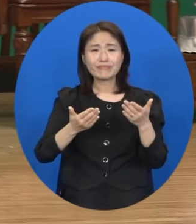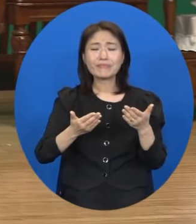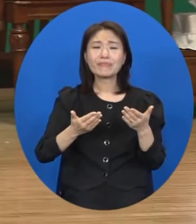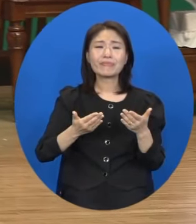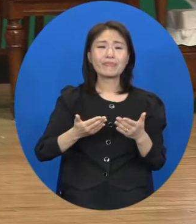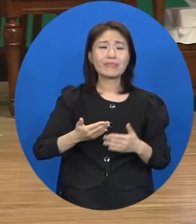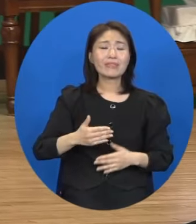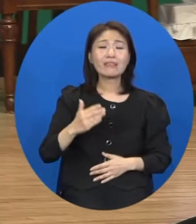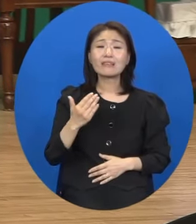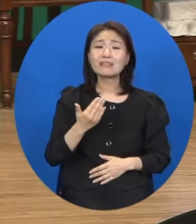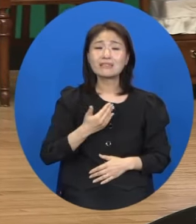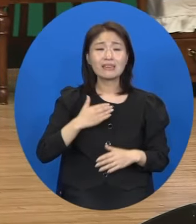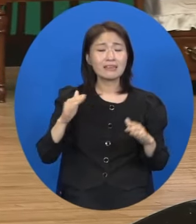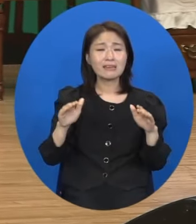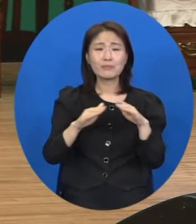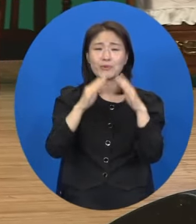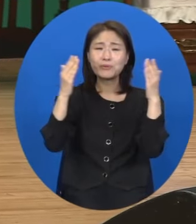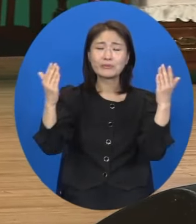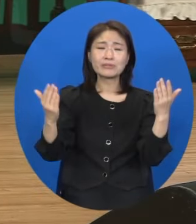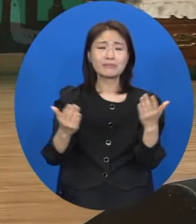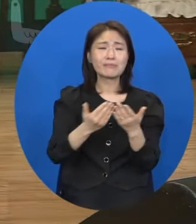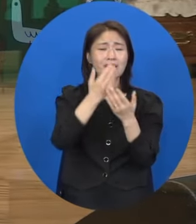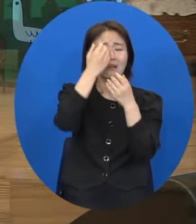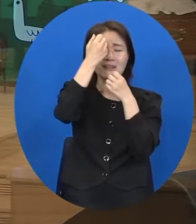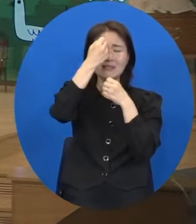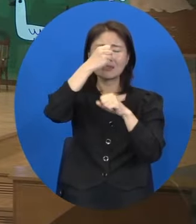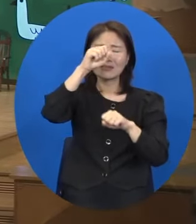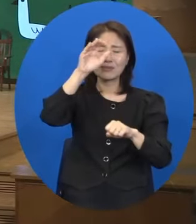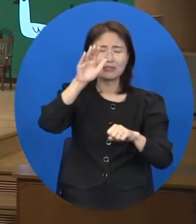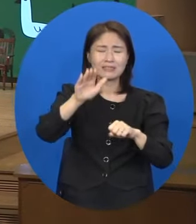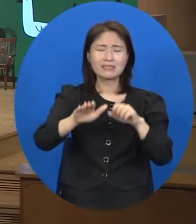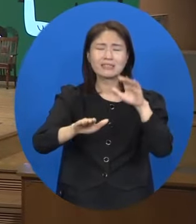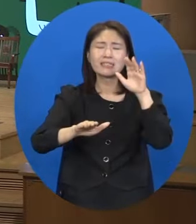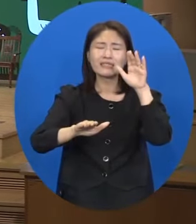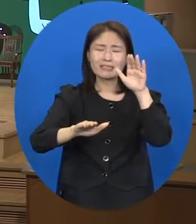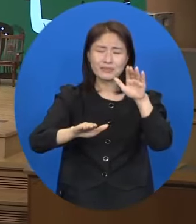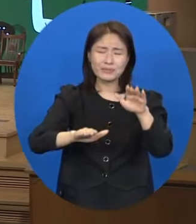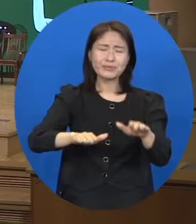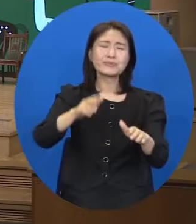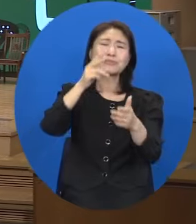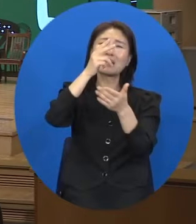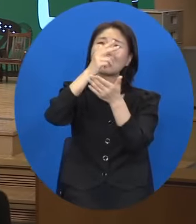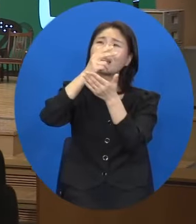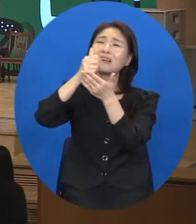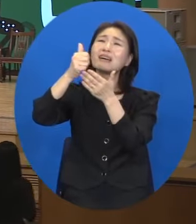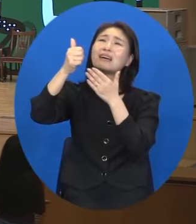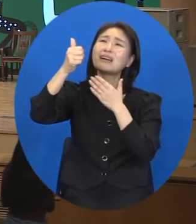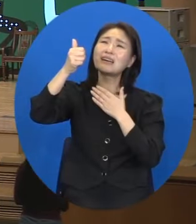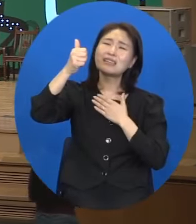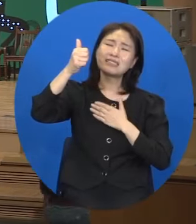사랑하시네 나의 모든 발걸음 주가